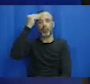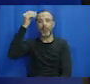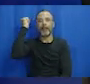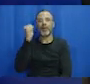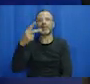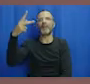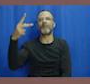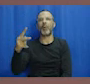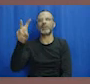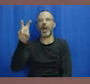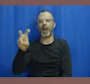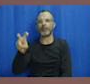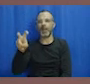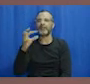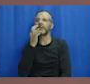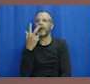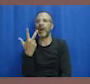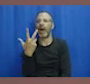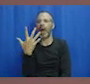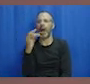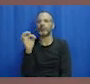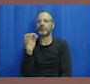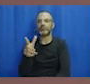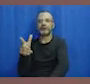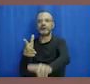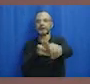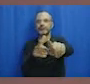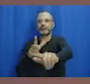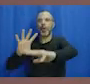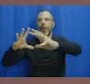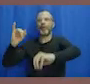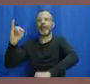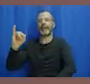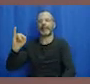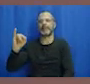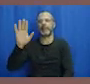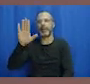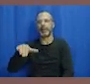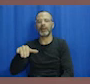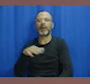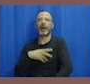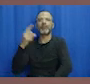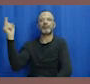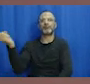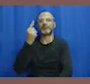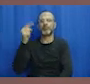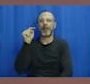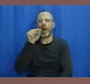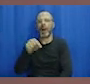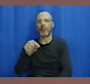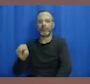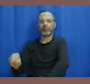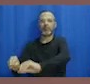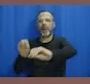مقتل فواز عبد اللطيف في الخمسينات من عمره رميا بالنار في كفر ياسيف. وكانت الطواقم الطبية قد قالت أنه تم